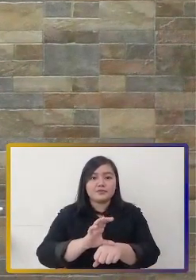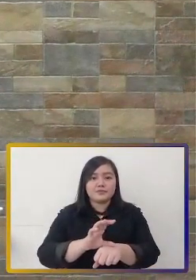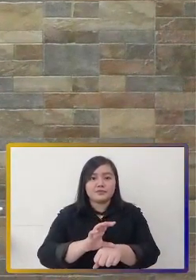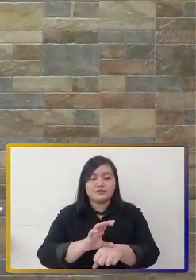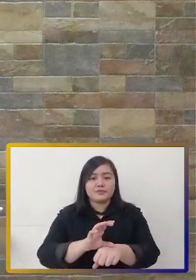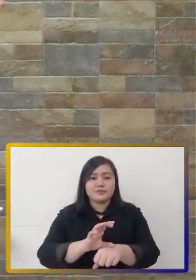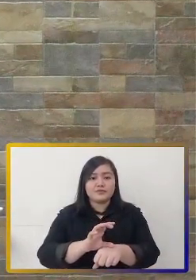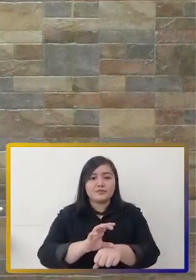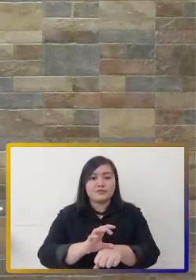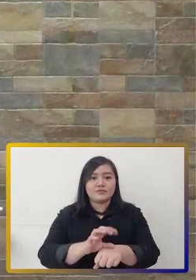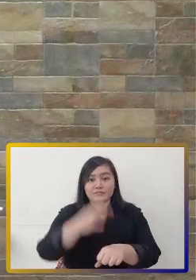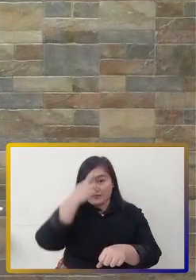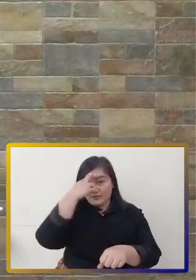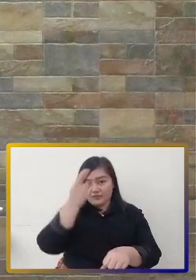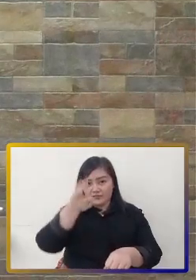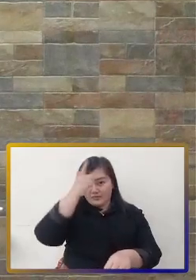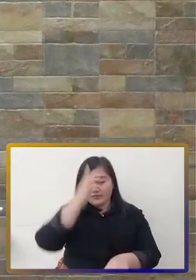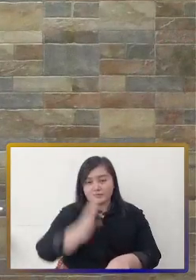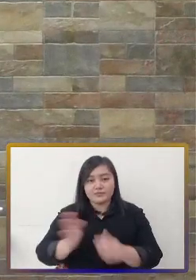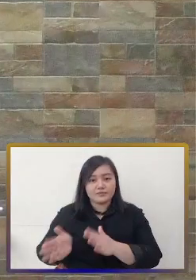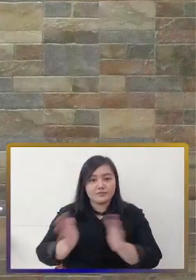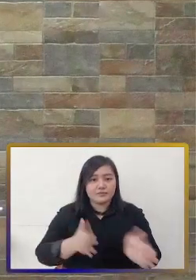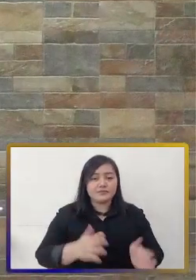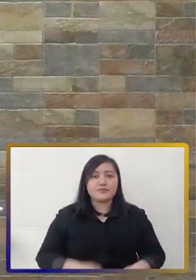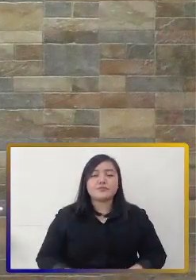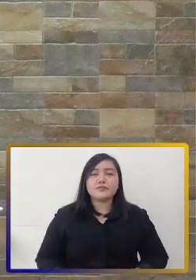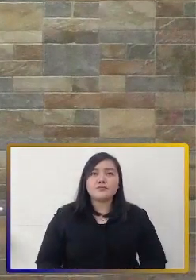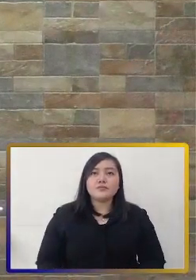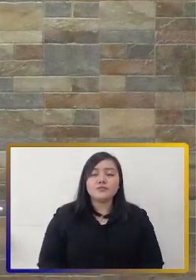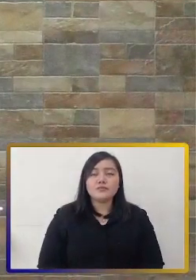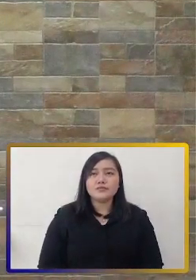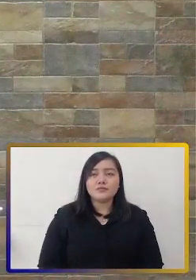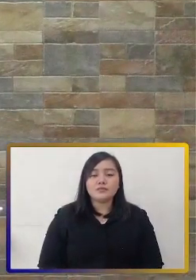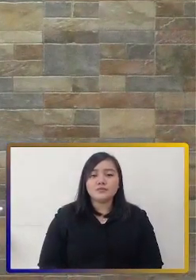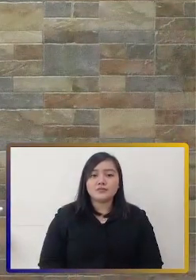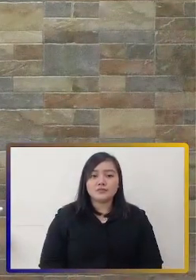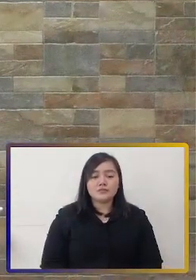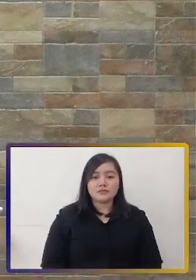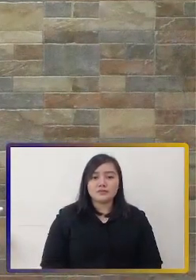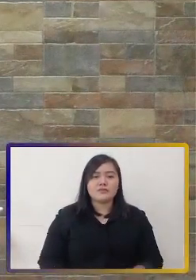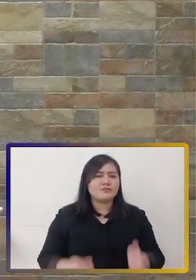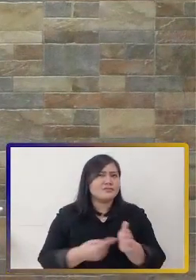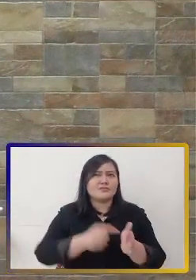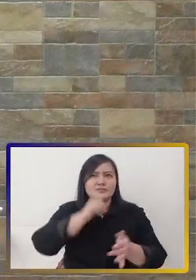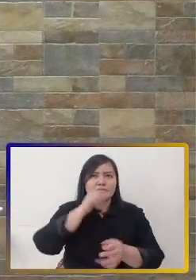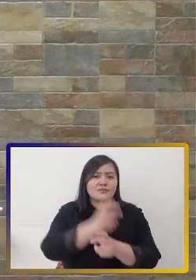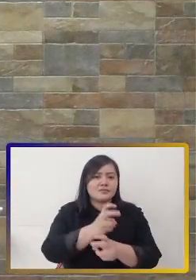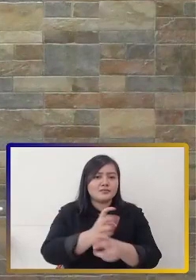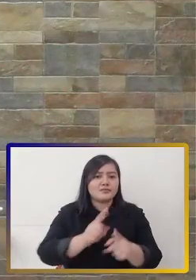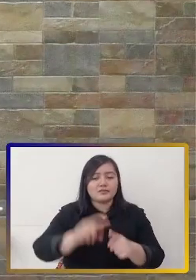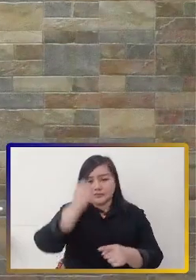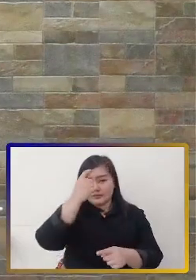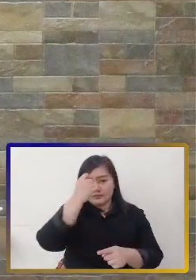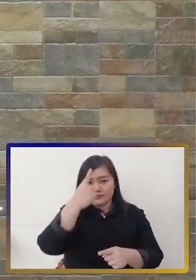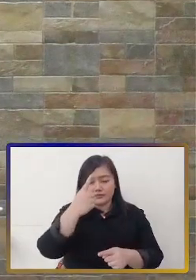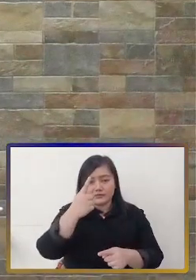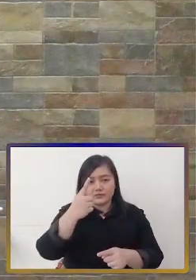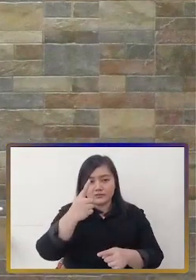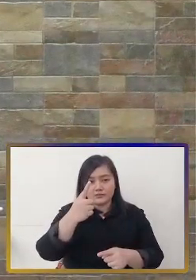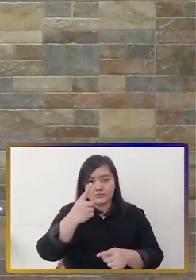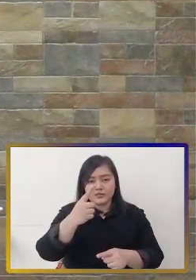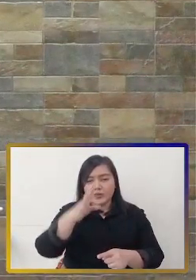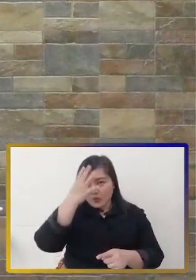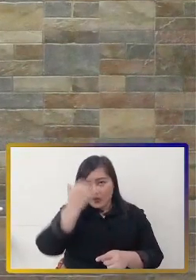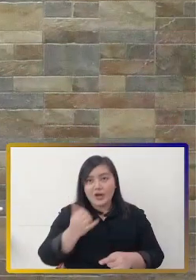di ba? Kaya hindi nga, ito pa lang, unawain pa lang natin ito, mga kapatid. Hindi na mahirap intindihin na makakarating sa panahon natin ngayon